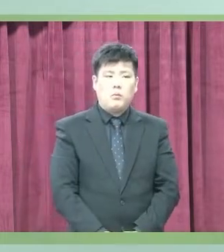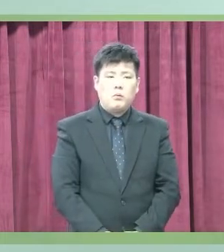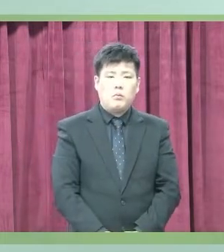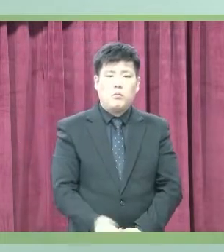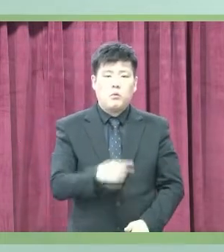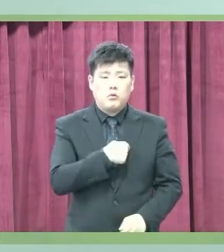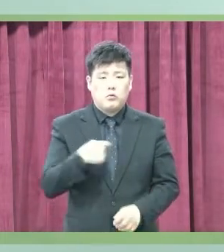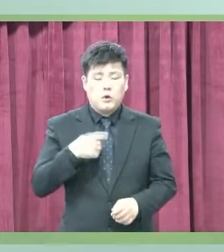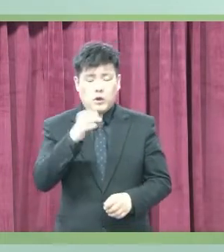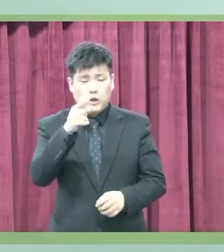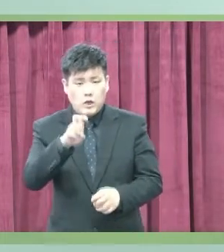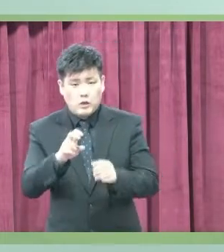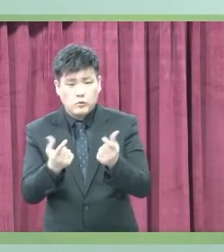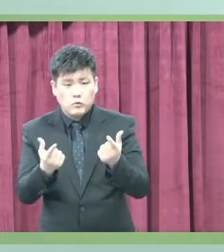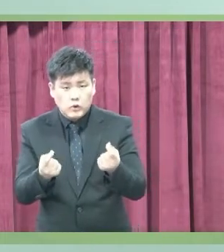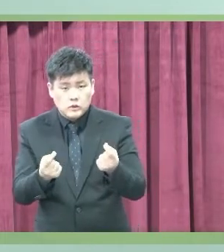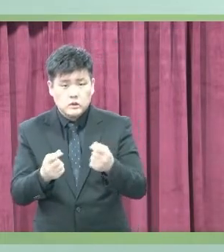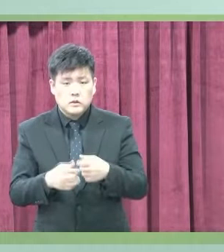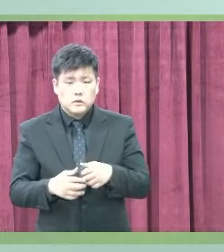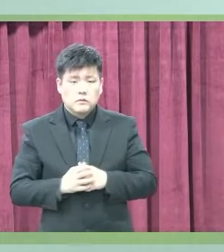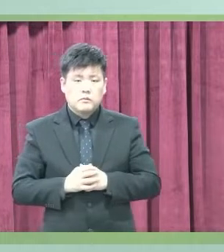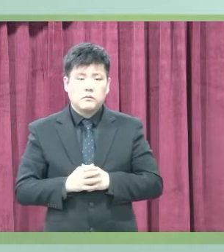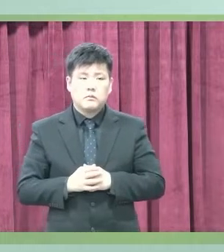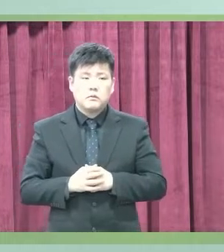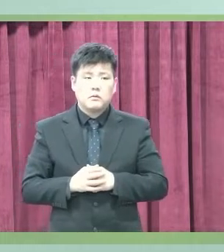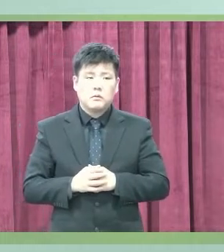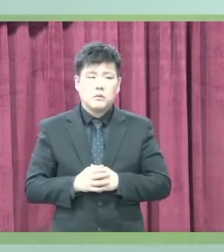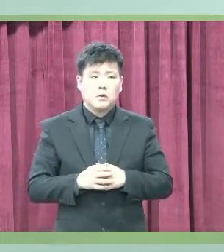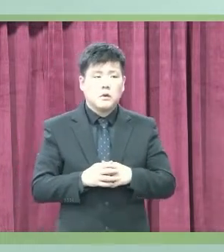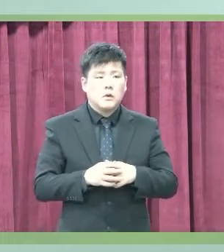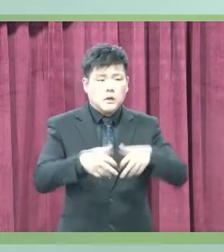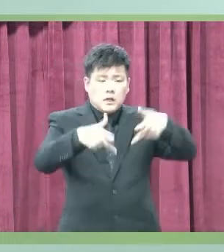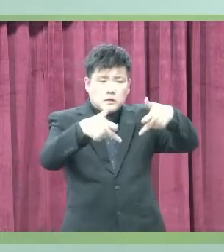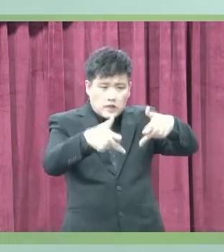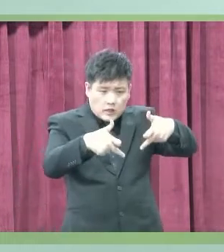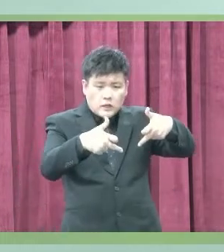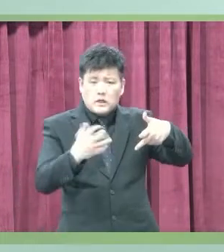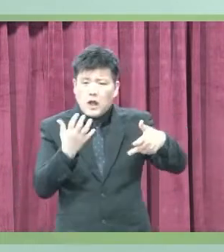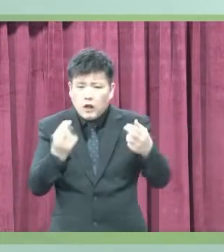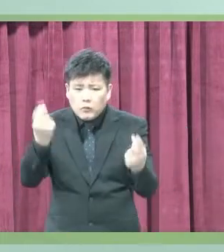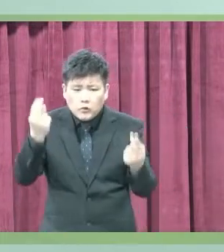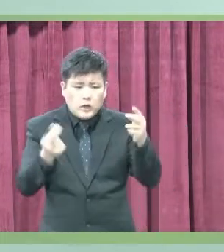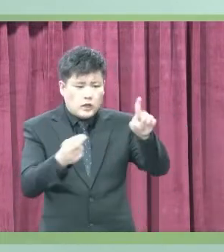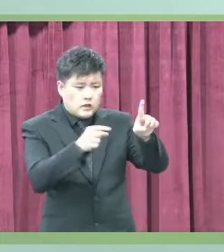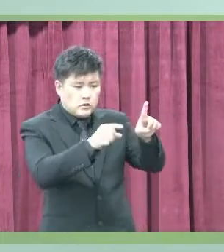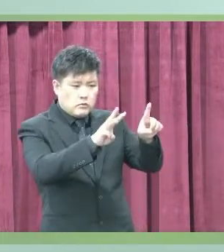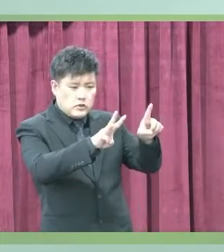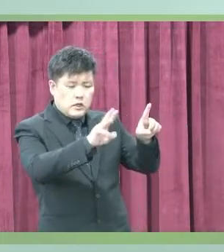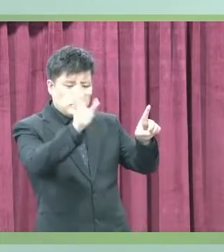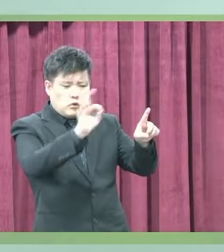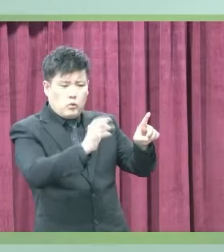유방암 검진 수검률 역시 비장애인이 장애인보다 1.3%포인트 더 높게 나타나고 있고요. 판정